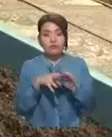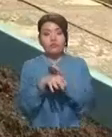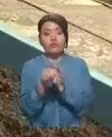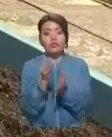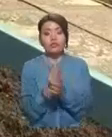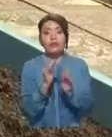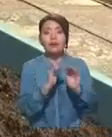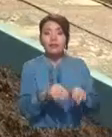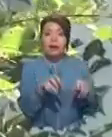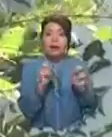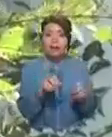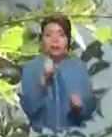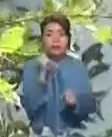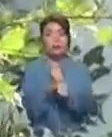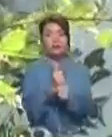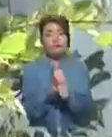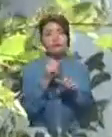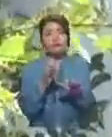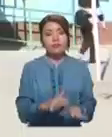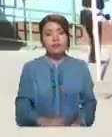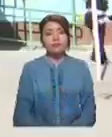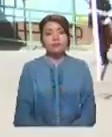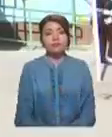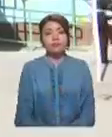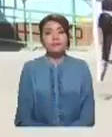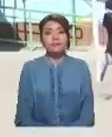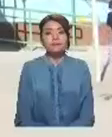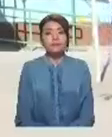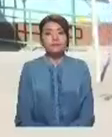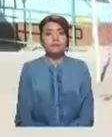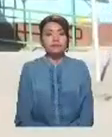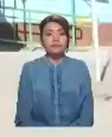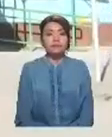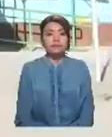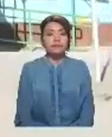балалардың қауіпсіздігі басты орынға қойылған. Мөлдір Тоқтасынқызы, Жасұлан Мәлік, Астана Таймс, Қызылорда.